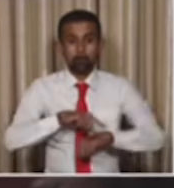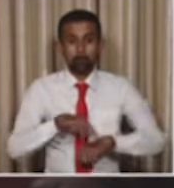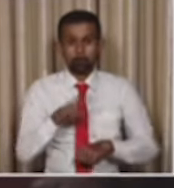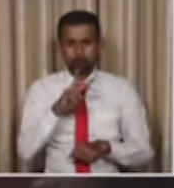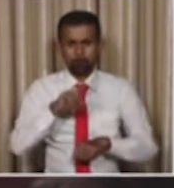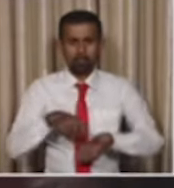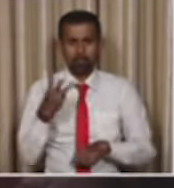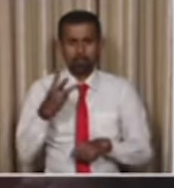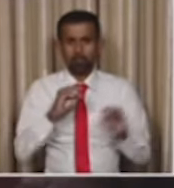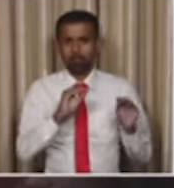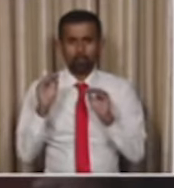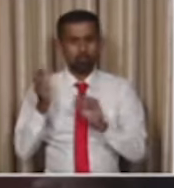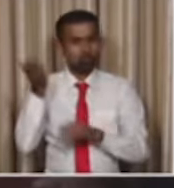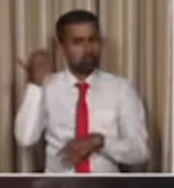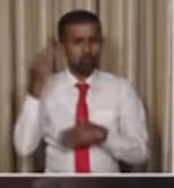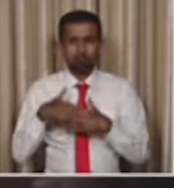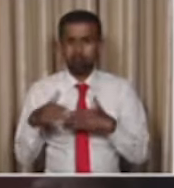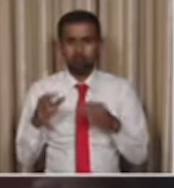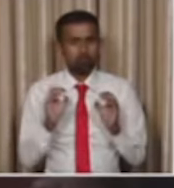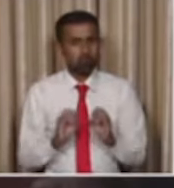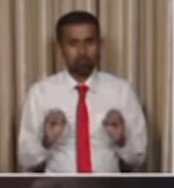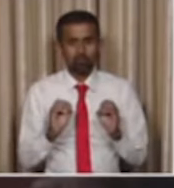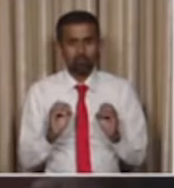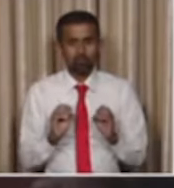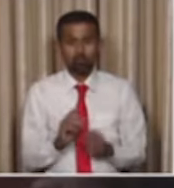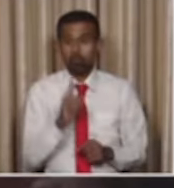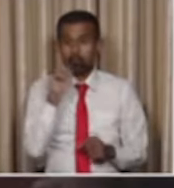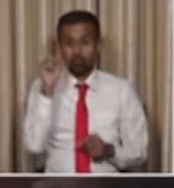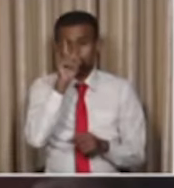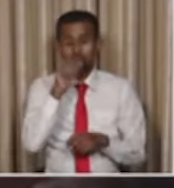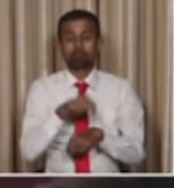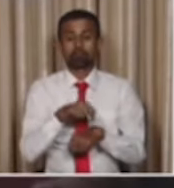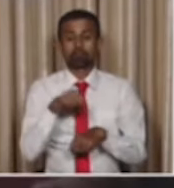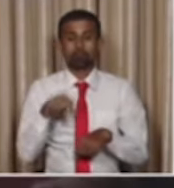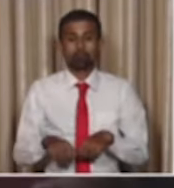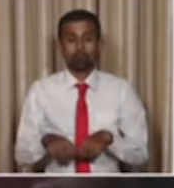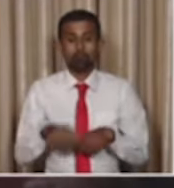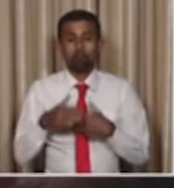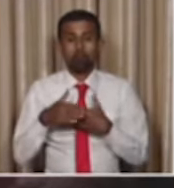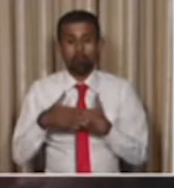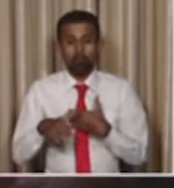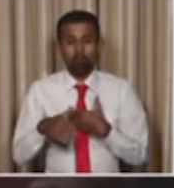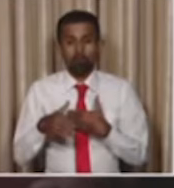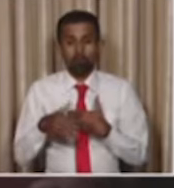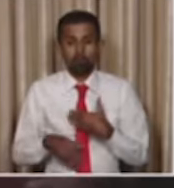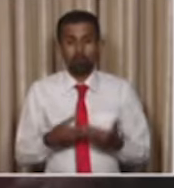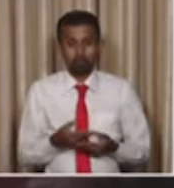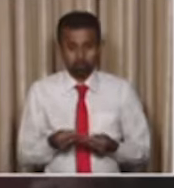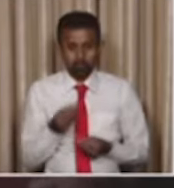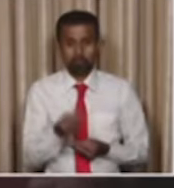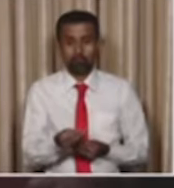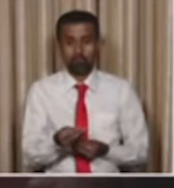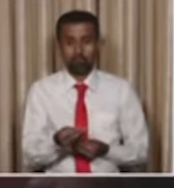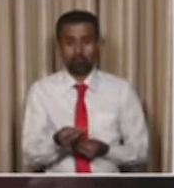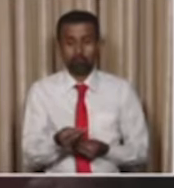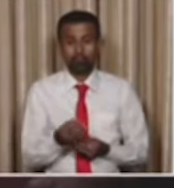දෙකක් තුනක් කල් දබව ඉතිහාසයක් නැහැ. නැමත විවාද පළවෙනි වතාවට මේ අත්දැකීම මේ සභාවේ දෙන්නේ. ඉතින්